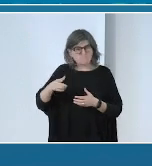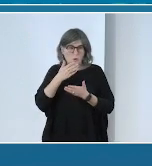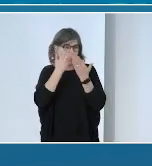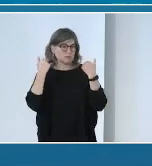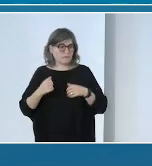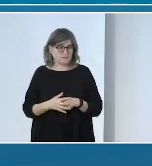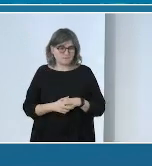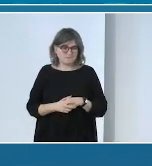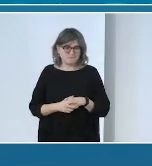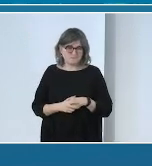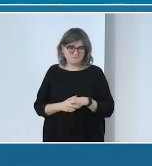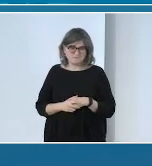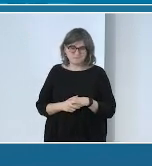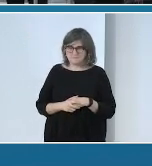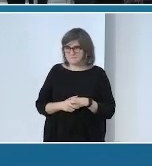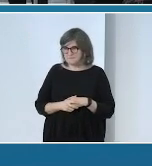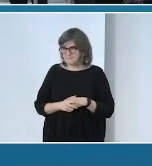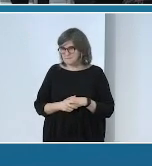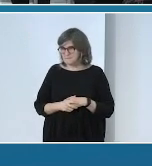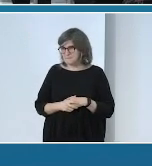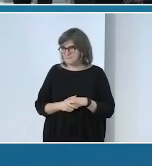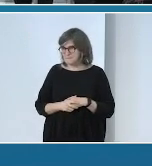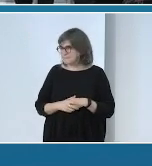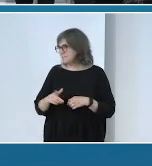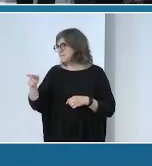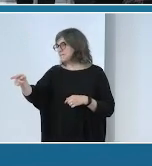d'accord. C'est aussi en faveur cette